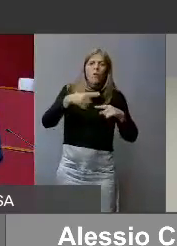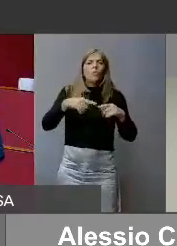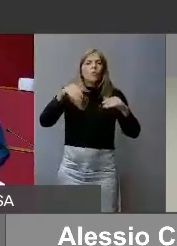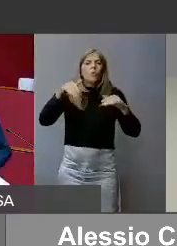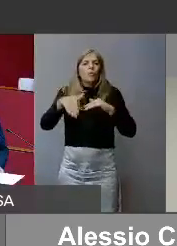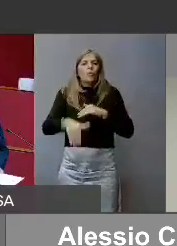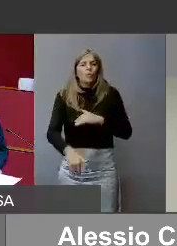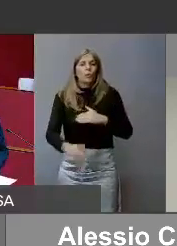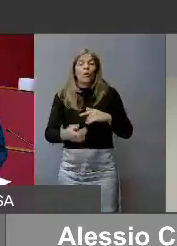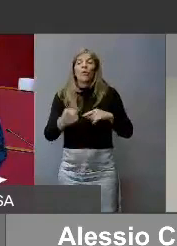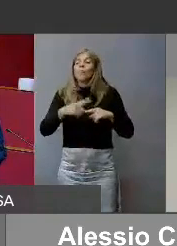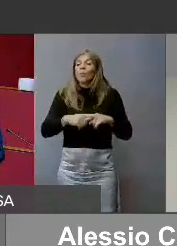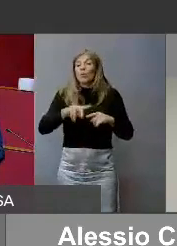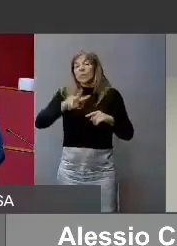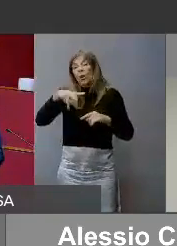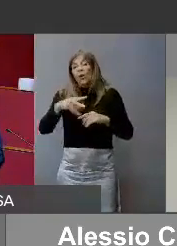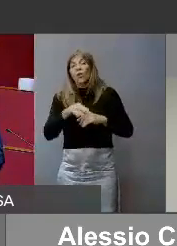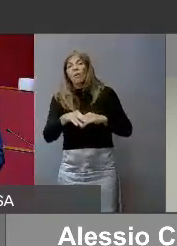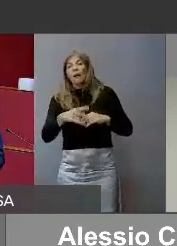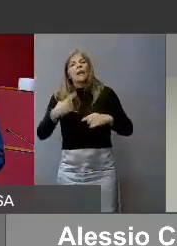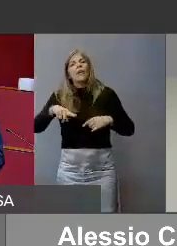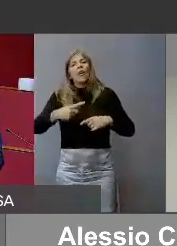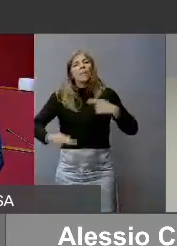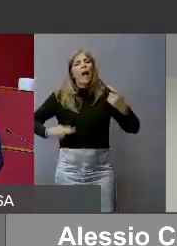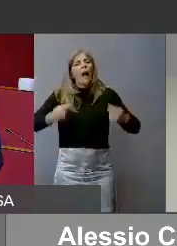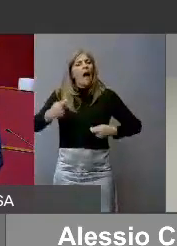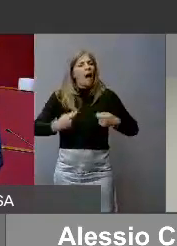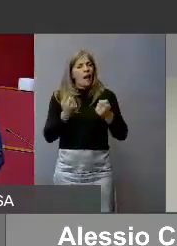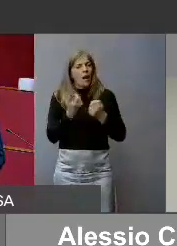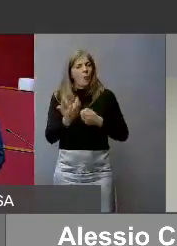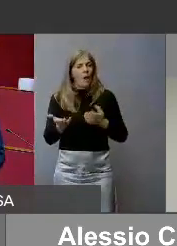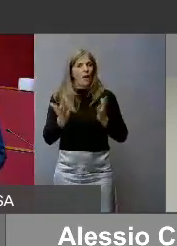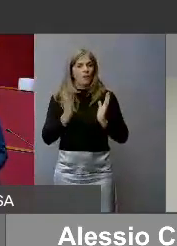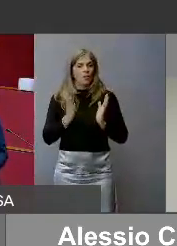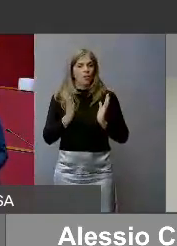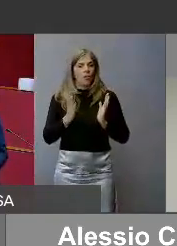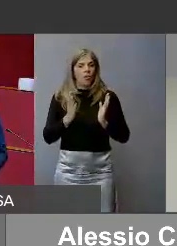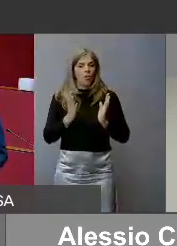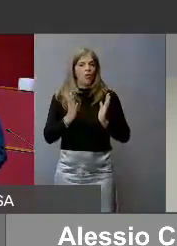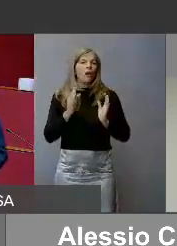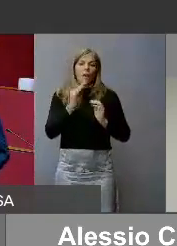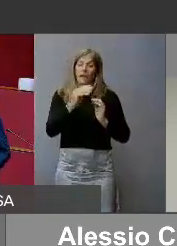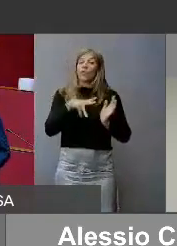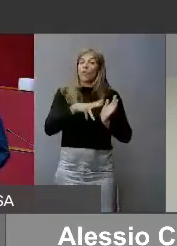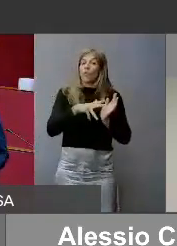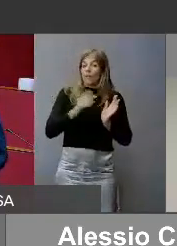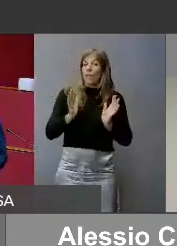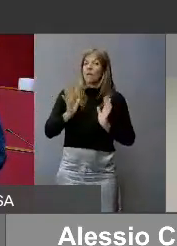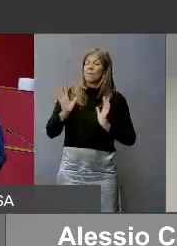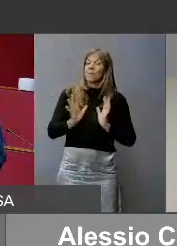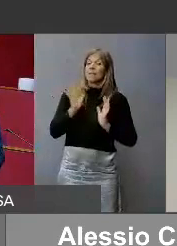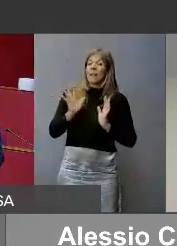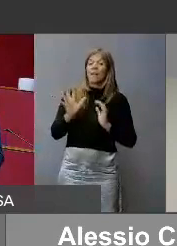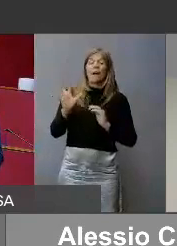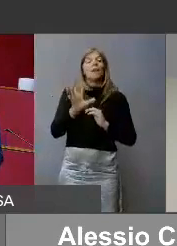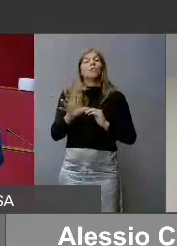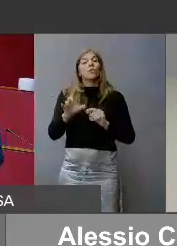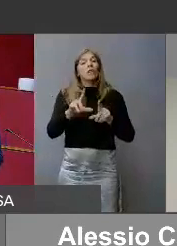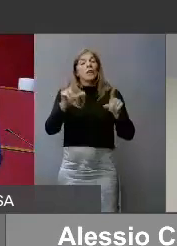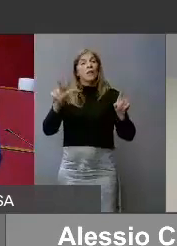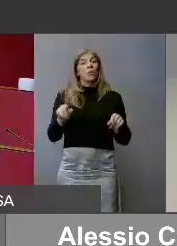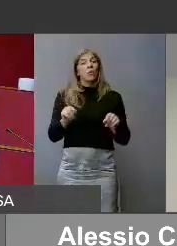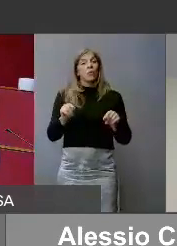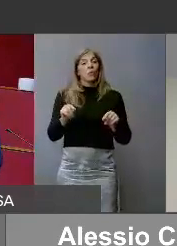quanto ci costa perché ci risulterebbe ma anche di questo chiedo conferma che regione liguria abbia applicato